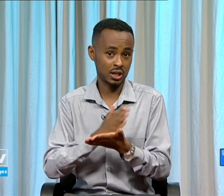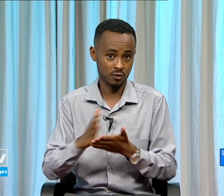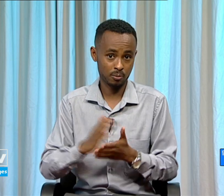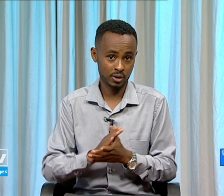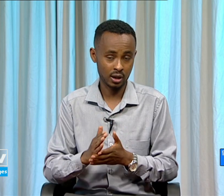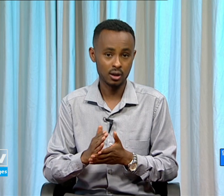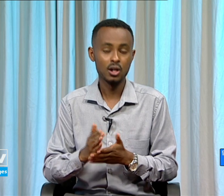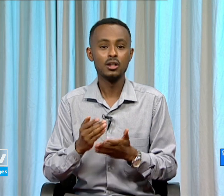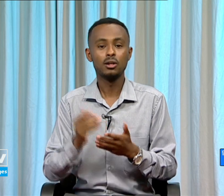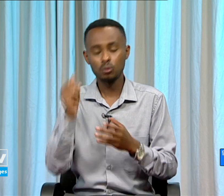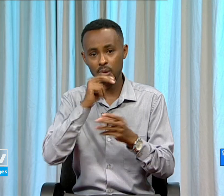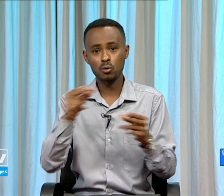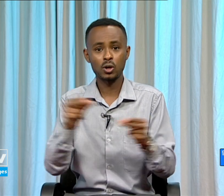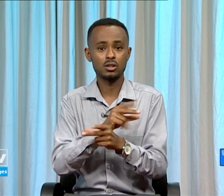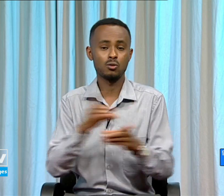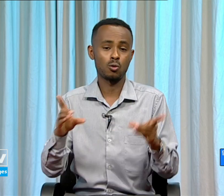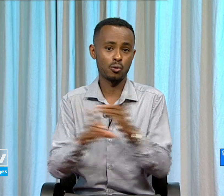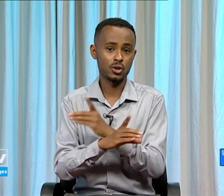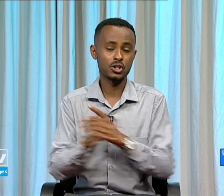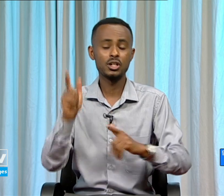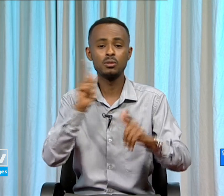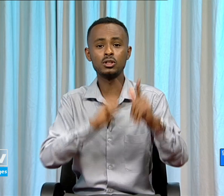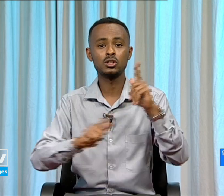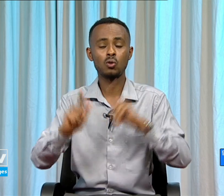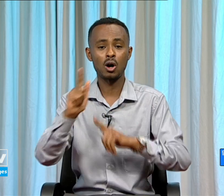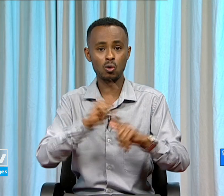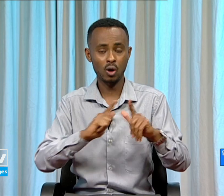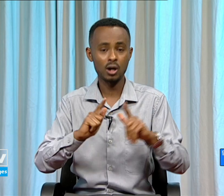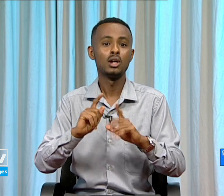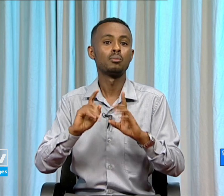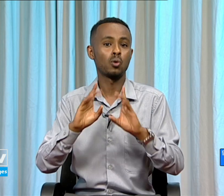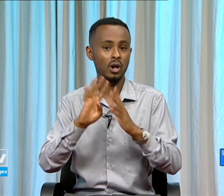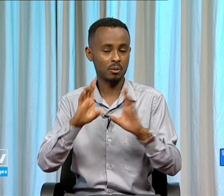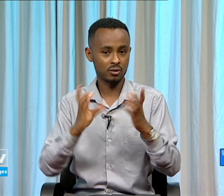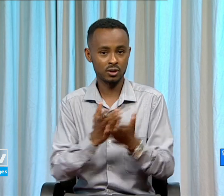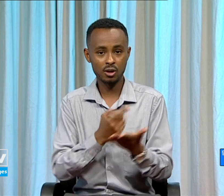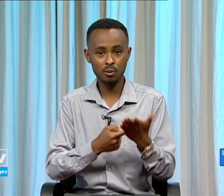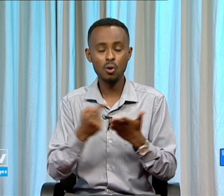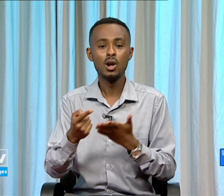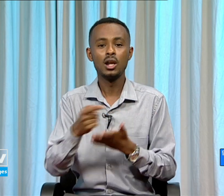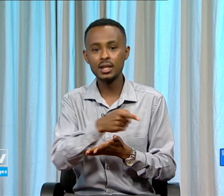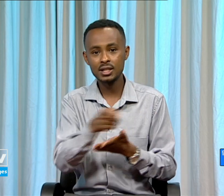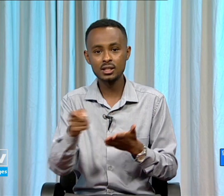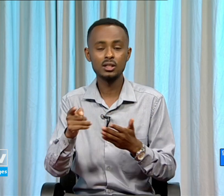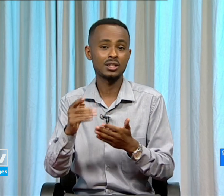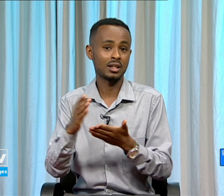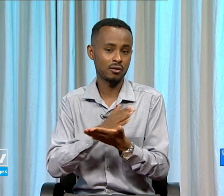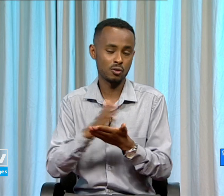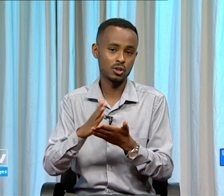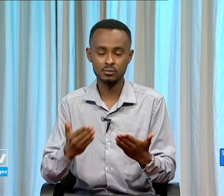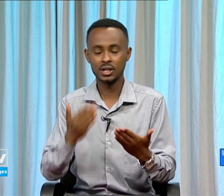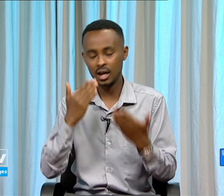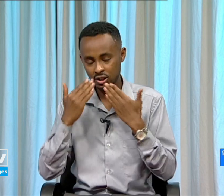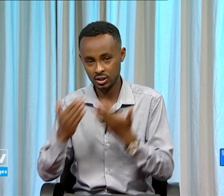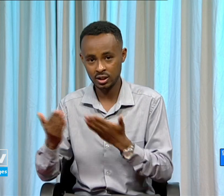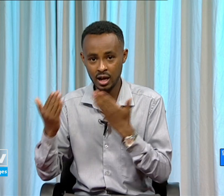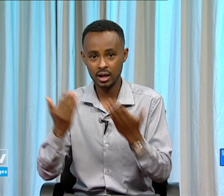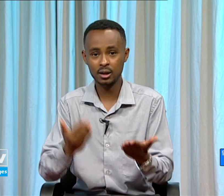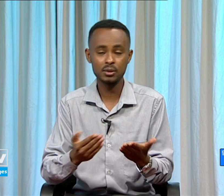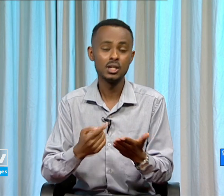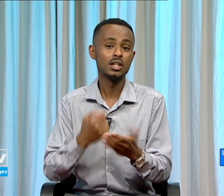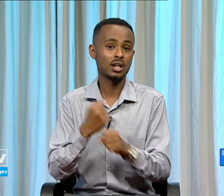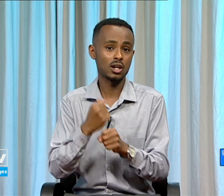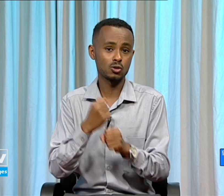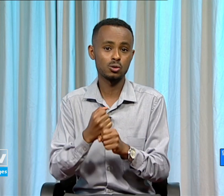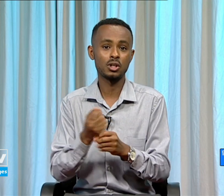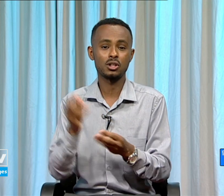ፈቃደኞች ተሳትፈውበታል። የኢትዮጵያ ብሮድካስቲንግ ኮርፖሬሽን የምልክት ቋንቋ ፕሮግራም ክፍል ደግሞ ለእነዚህ ተሳታፊዎች ምስጋናችንን